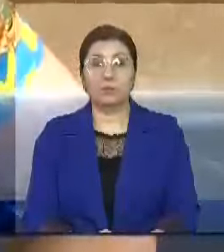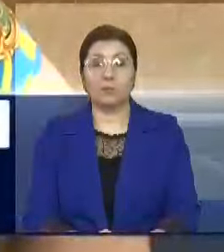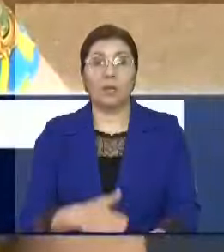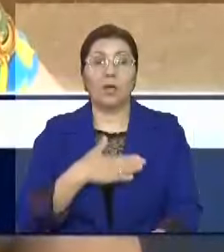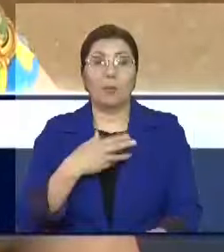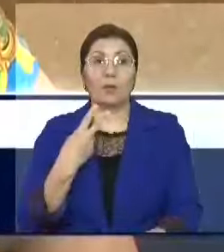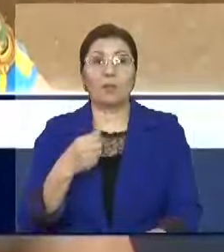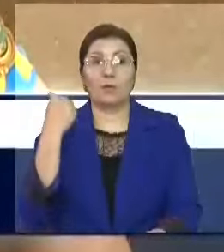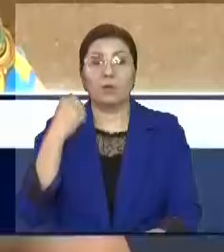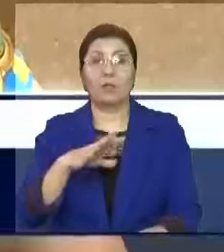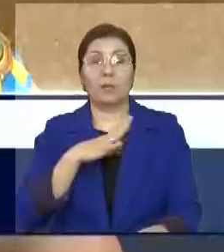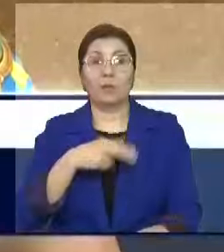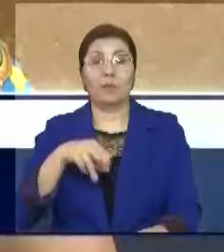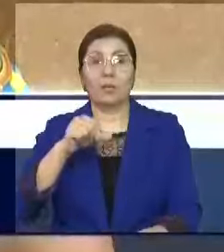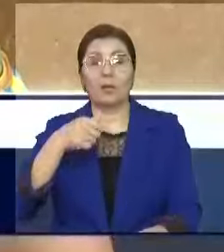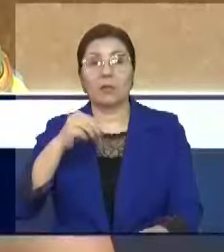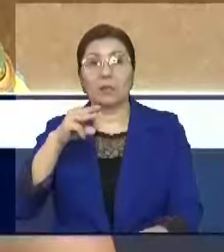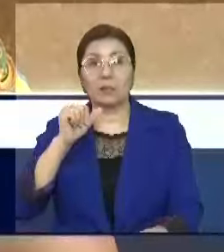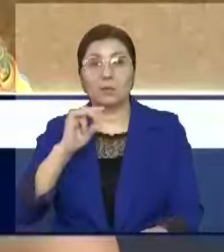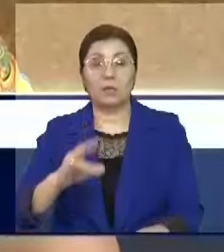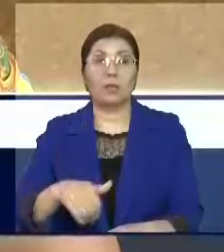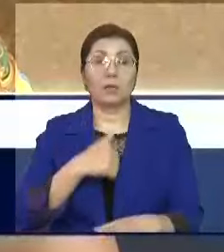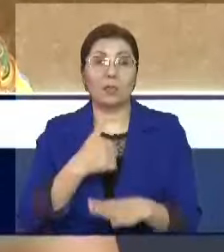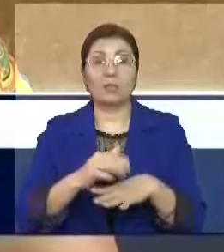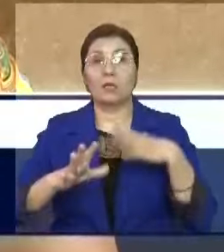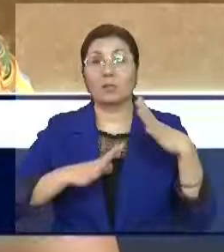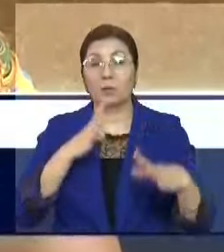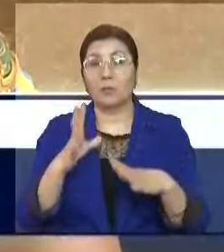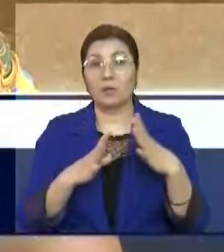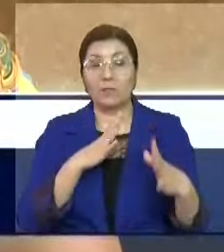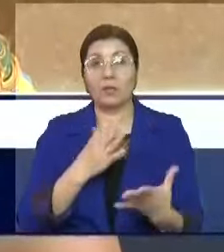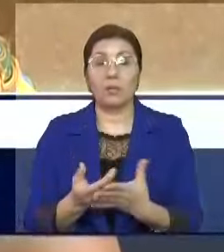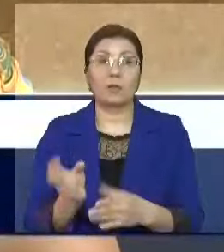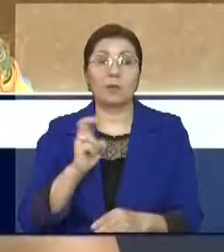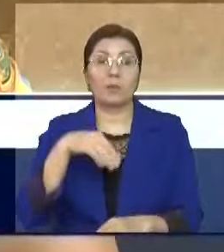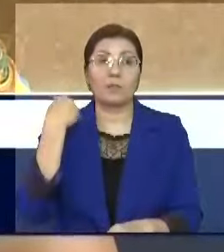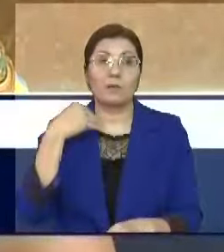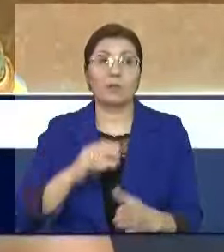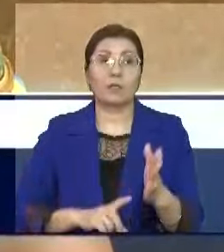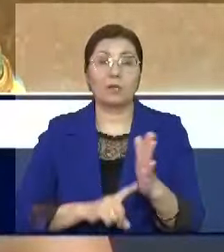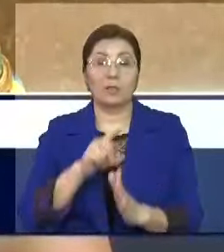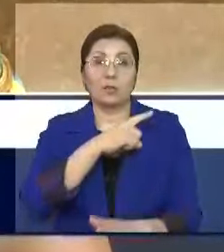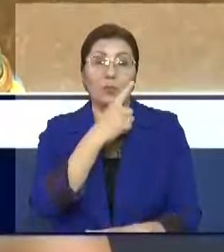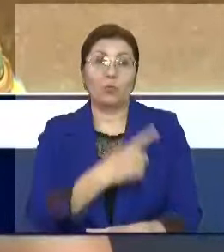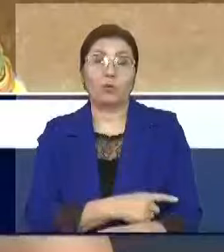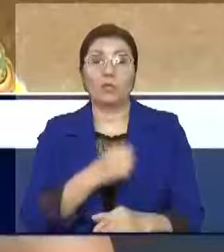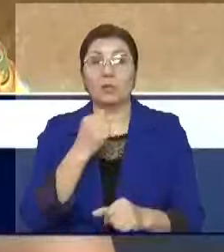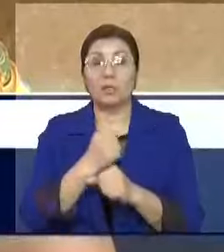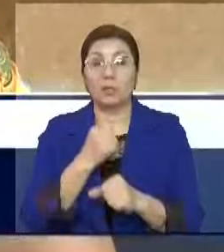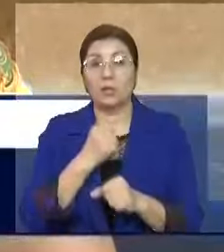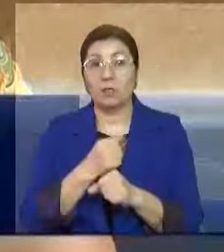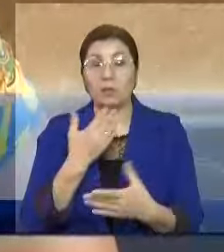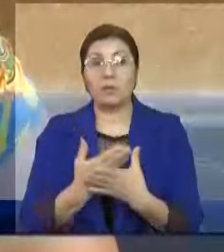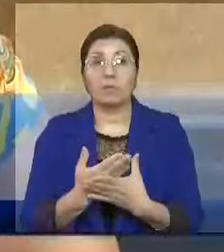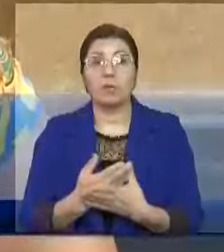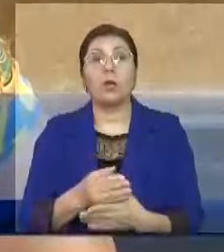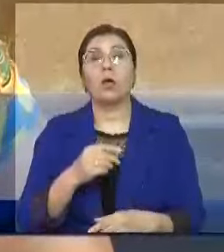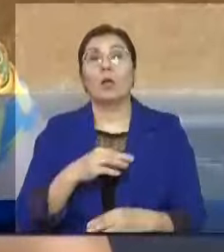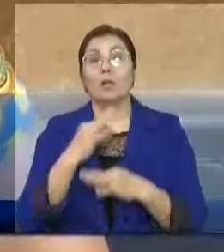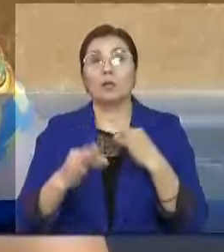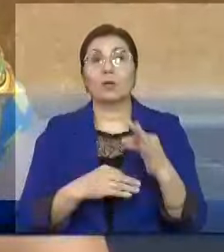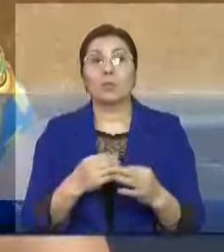Мы 2 недели были в Дагестане. Там были основные нагрузочные сборы. По прибытию в Актобе начали усиленно тренироваться. Почти круглые сутки